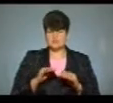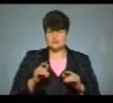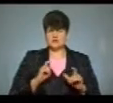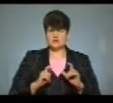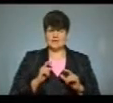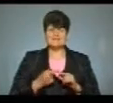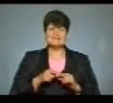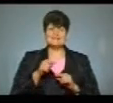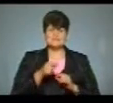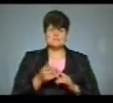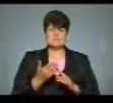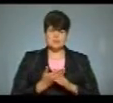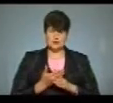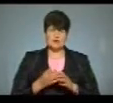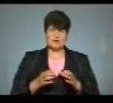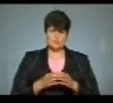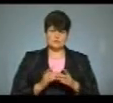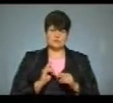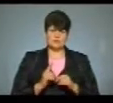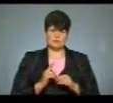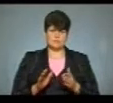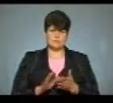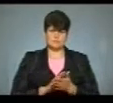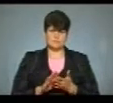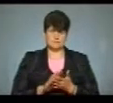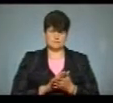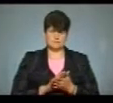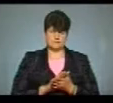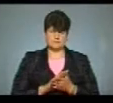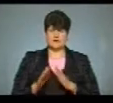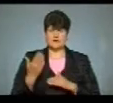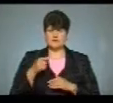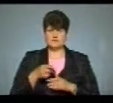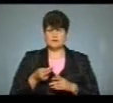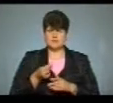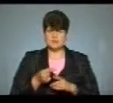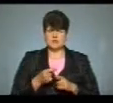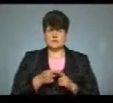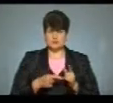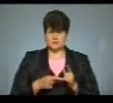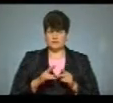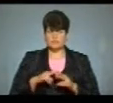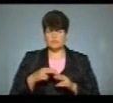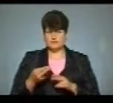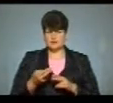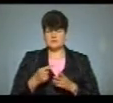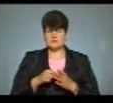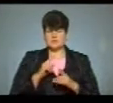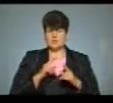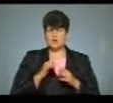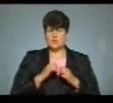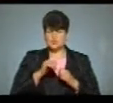ці пільгові категорії возитимуть безкоштовно. Раніше вони платили половину, компенсували іншу половину. Щомісяця